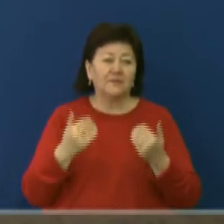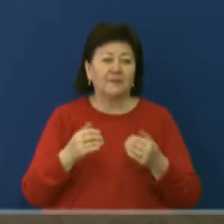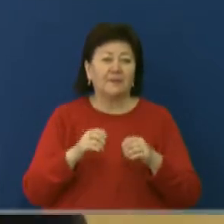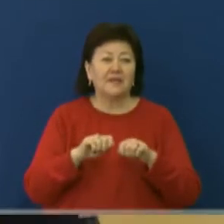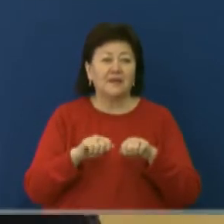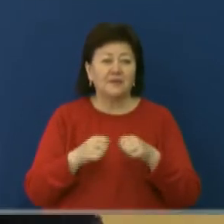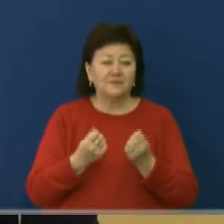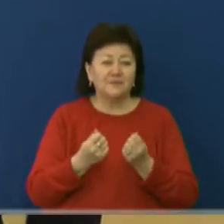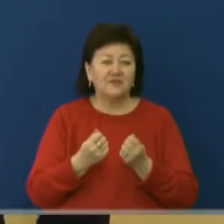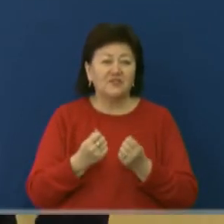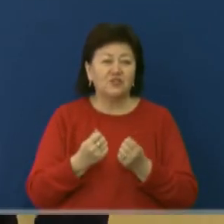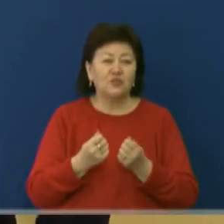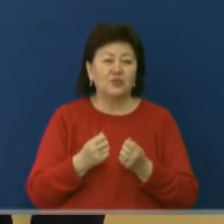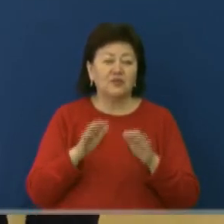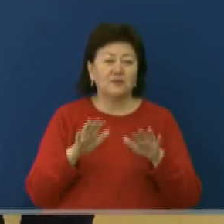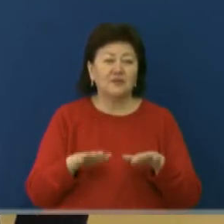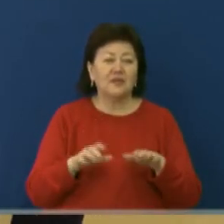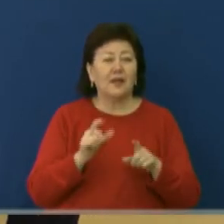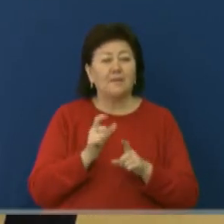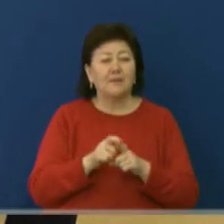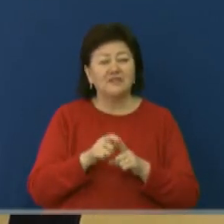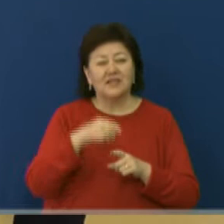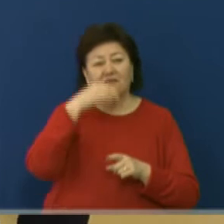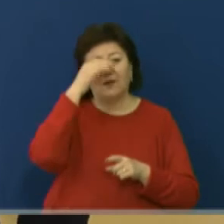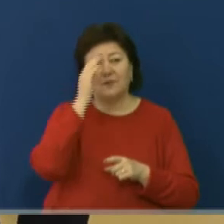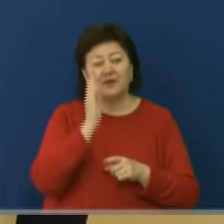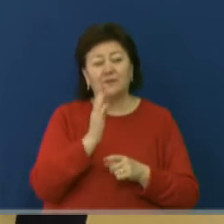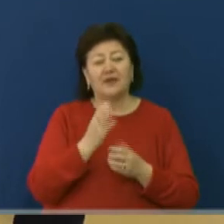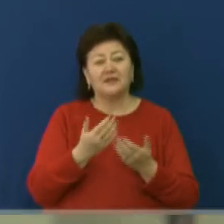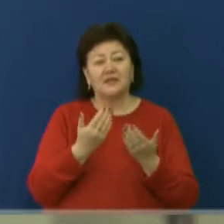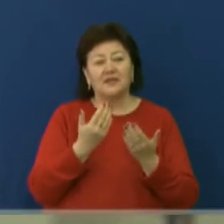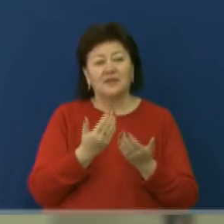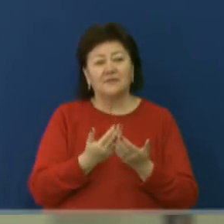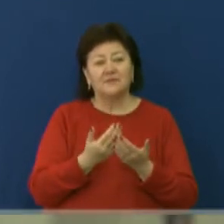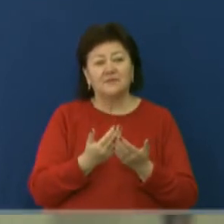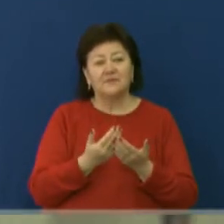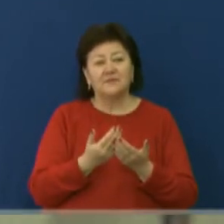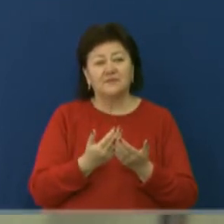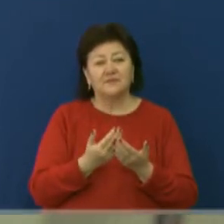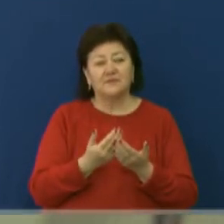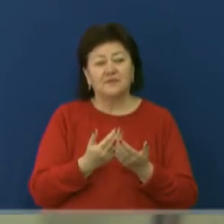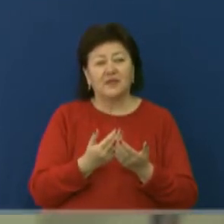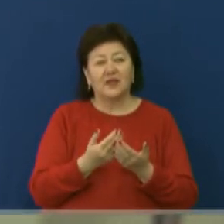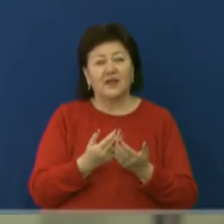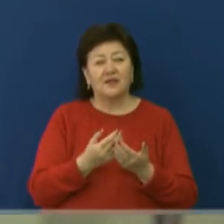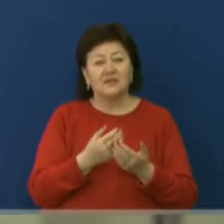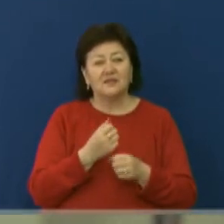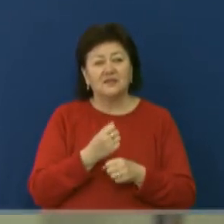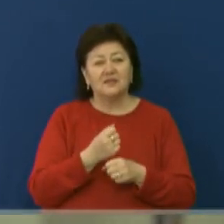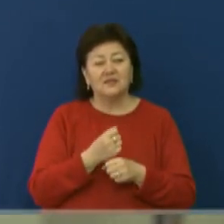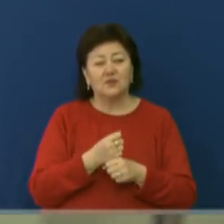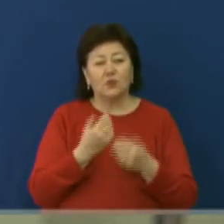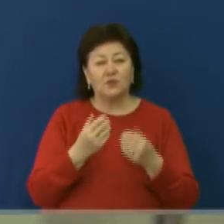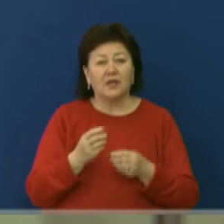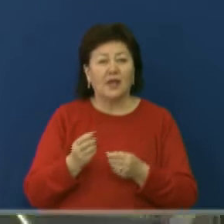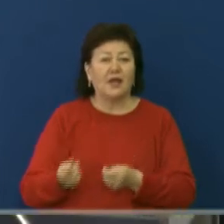мест озонового слоя. По словам учащихся, завод КАЗ-Озон СМ GSM «Озонатор» производит озон. Он